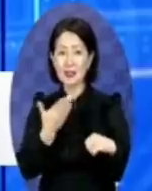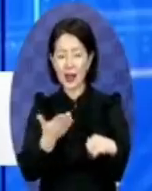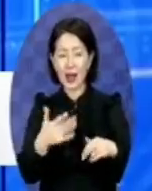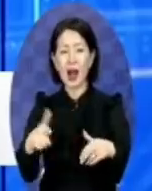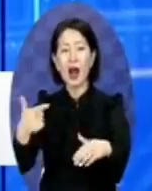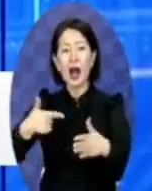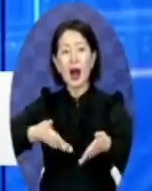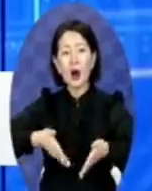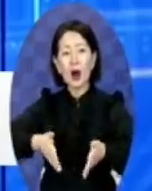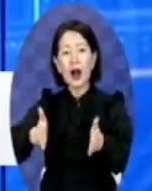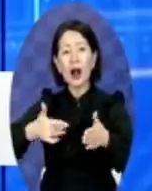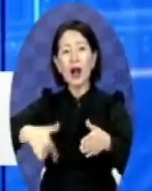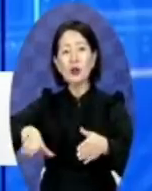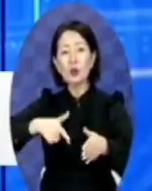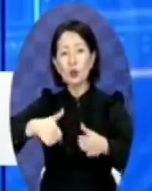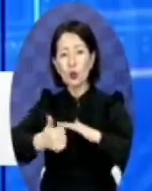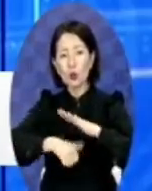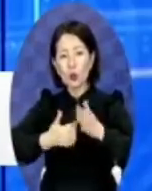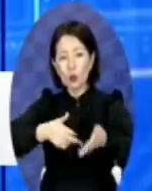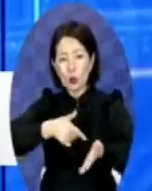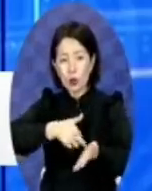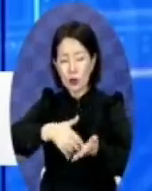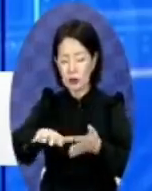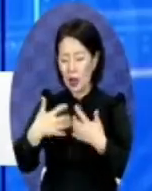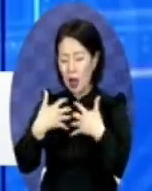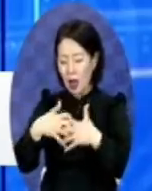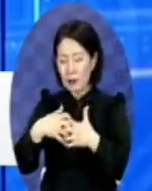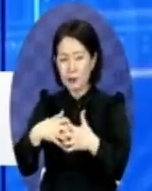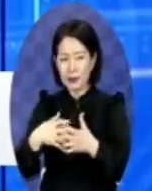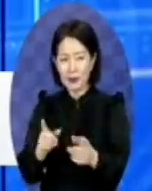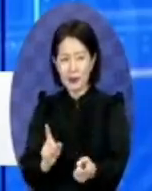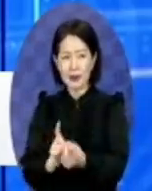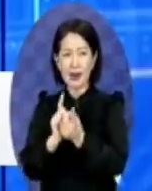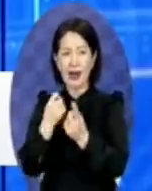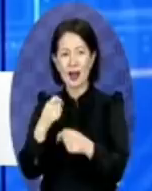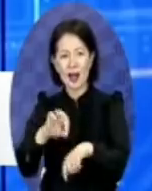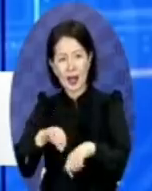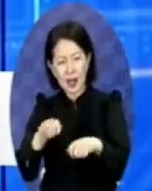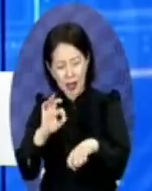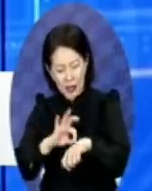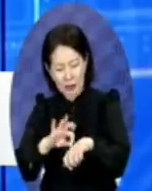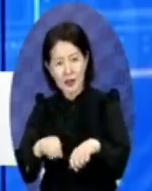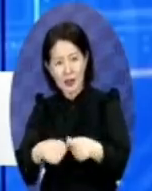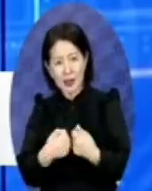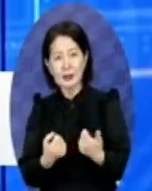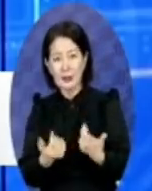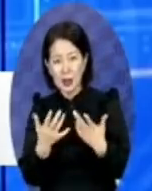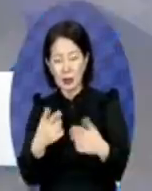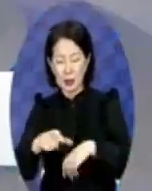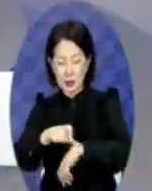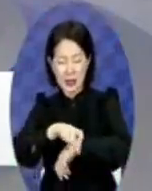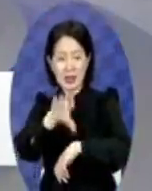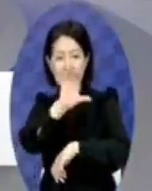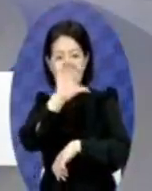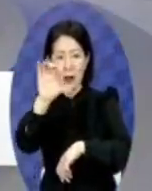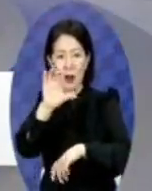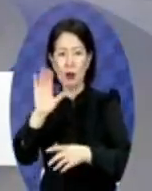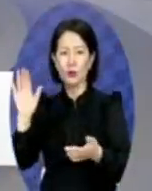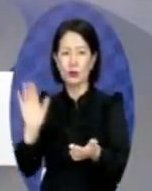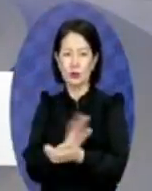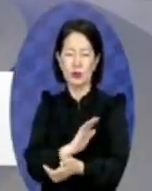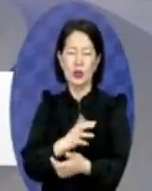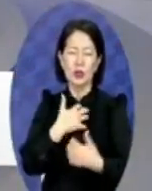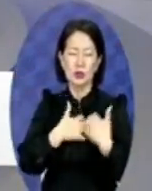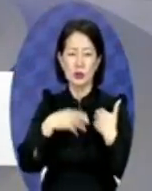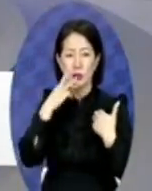талбад явж байхад яг энэ ан амт бертэж гимцэн ч юм уу одоо ганцаараа явж байгаа тохиолдол тааралд бол яг мэрэгжлийн байгууллагууд руу хамгийн түрүүнд бол шуурхаа